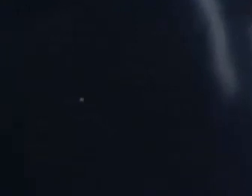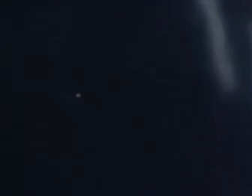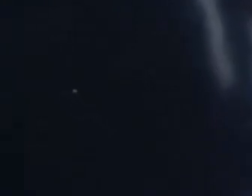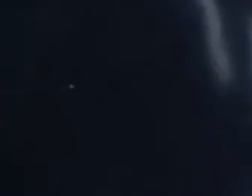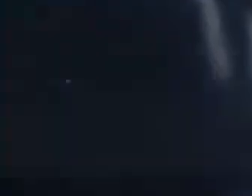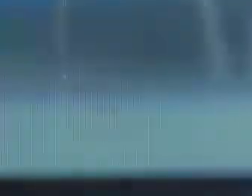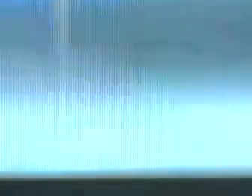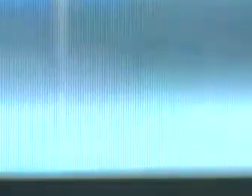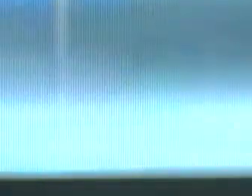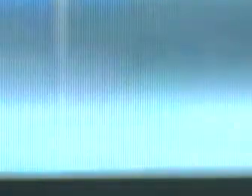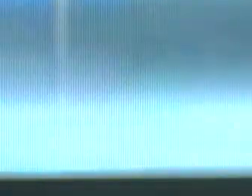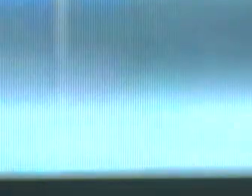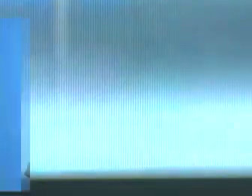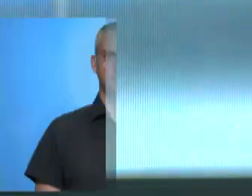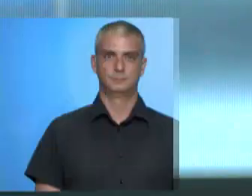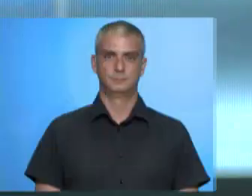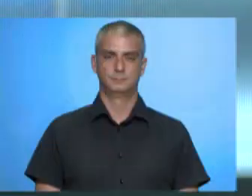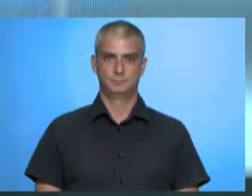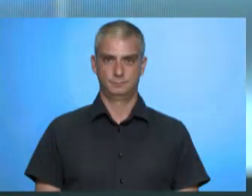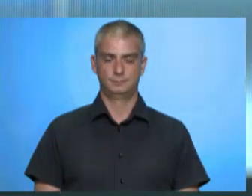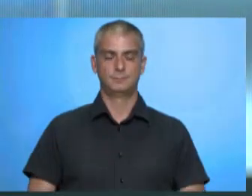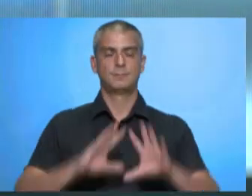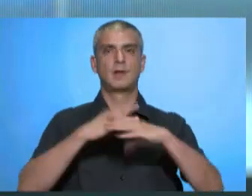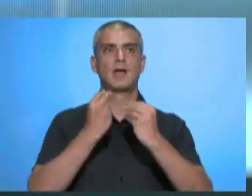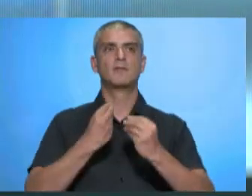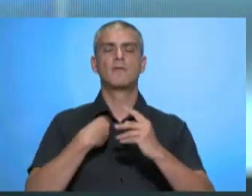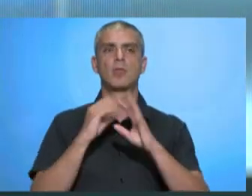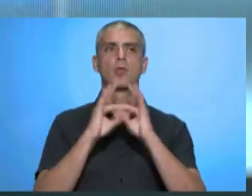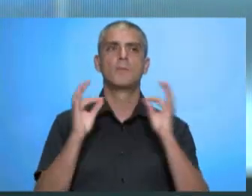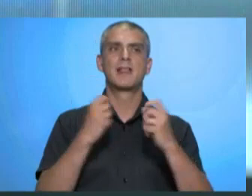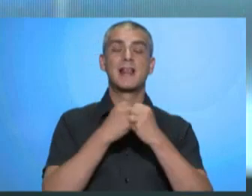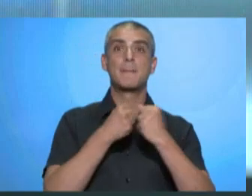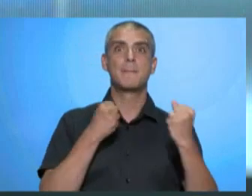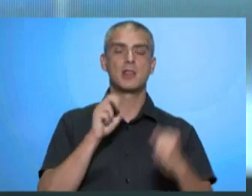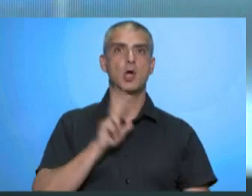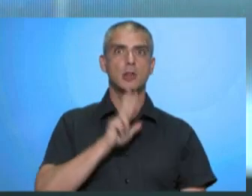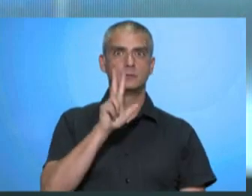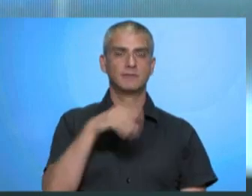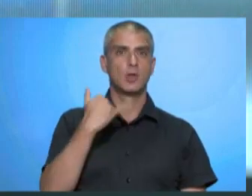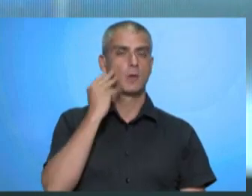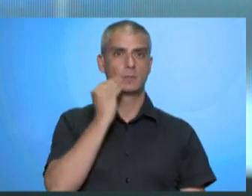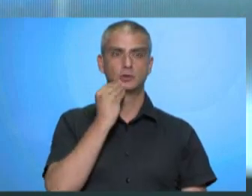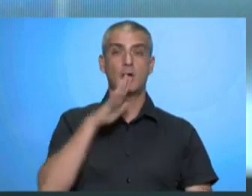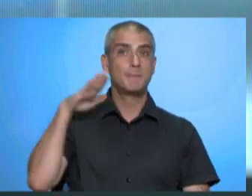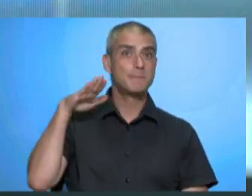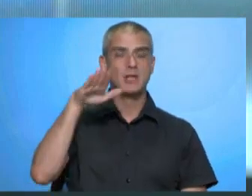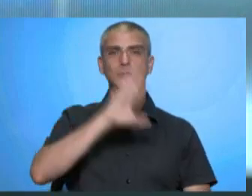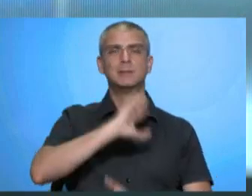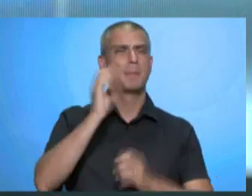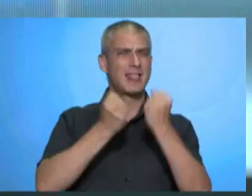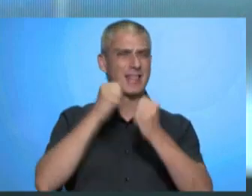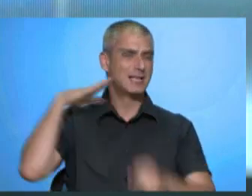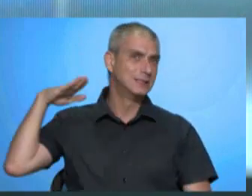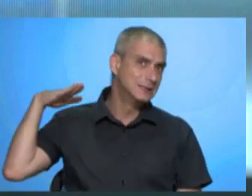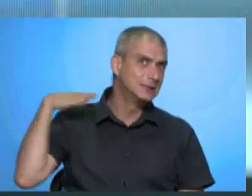סער. ערב טוב ושלום רב לכם, אנחנו פותחים במתיחות בצפון, אחר הצהריים, חדר כלי טייס בלתי מאויש